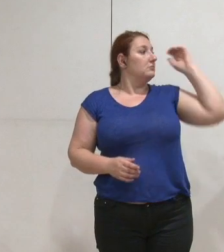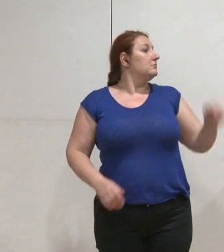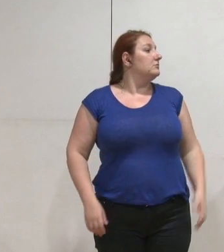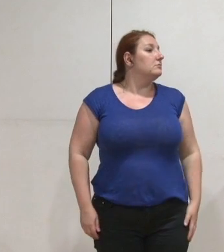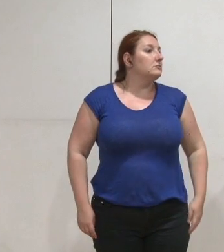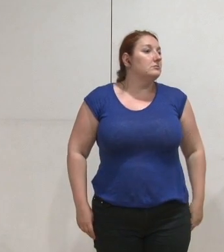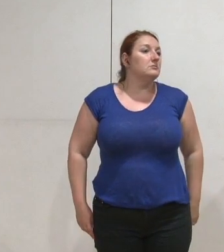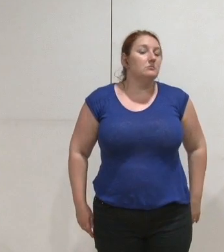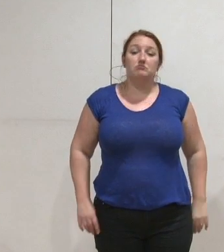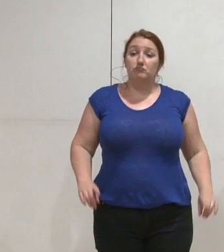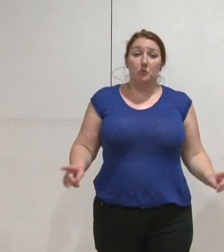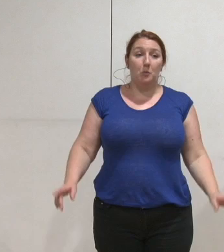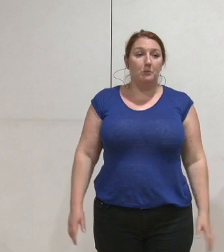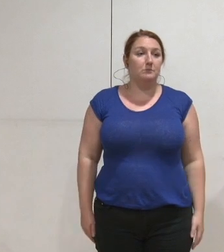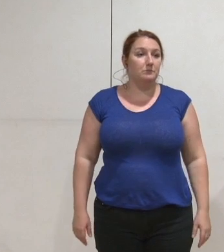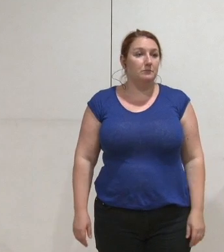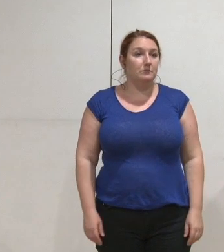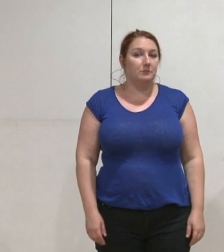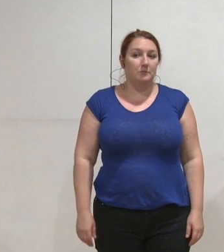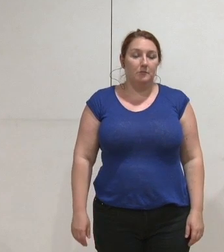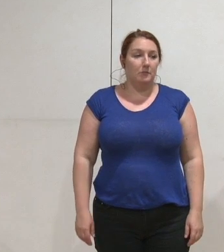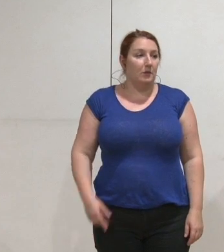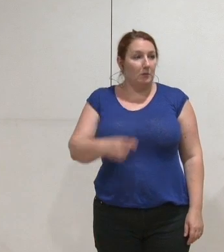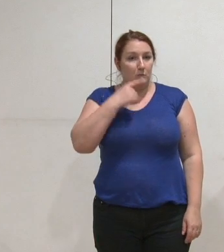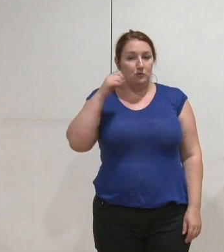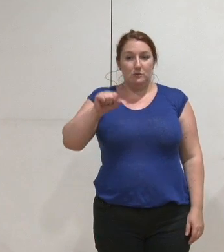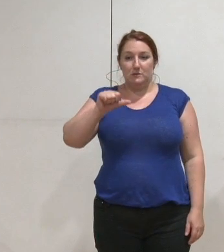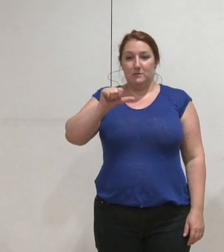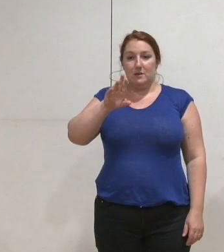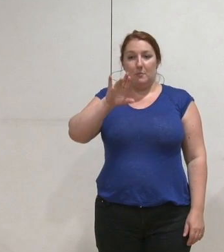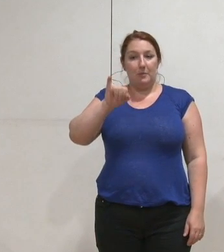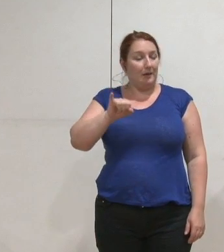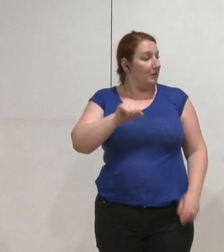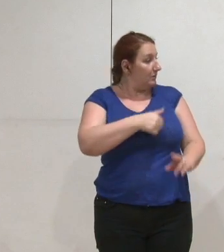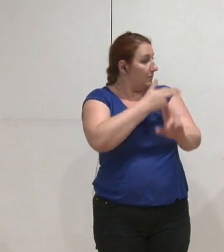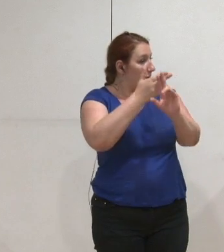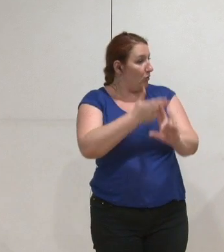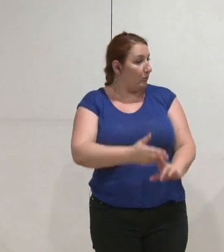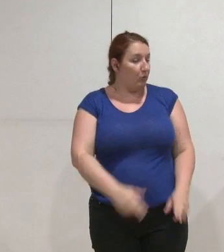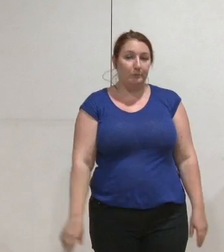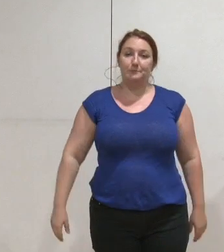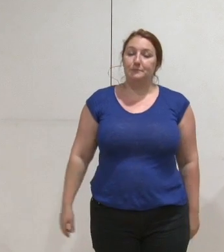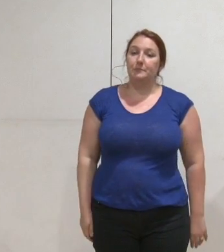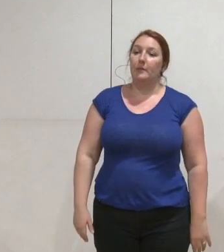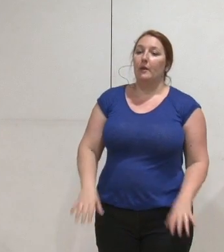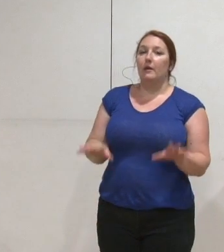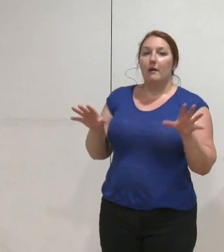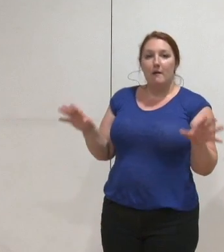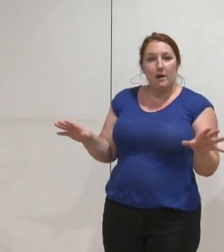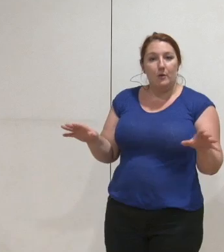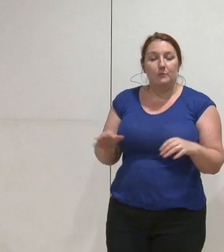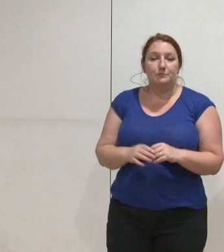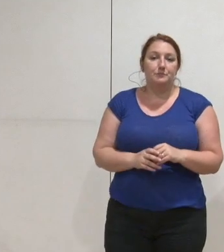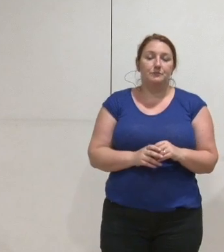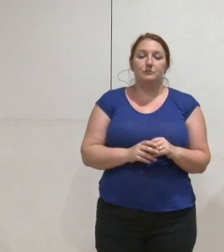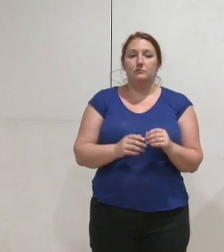parole non Sabri vous voulez quelques réponses alors pour apporter